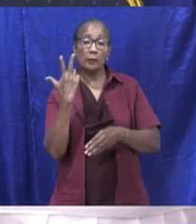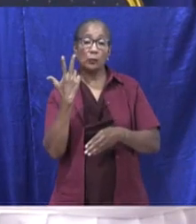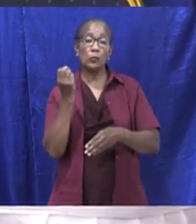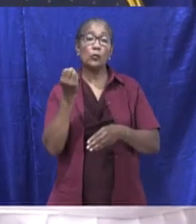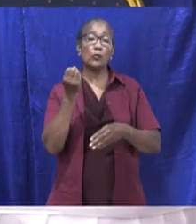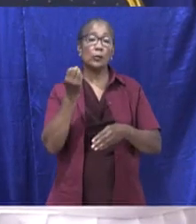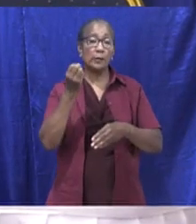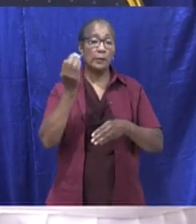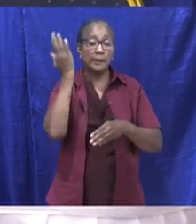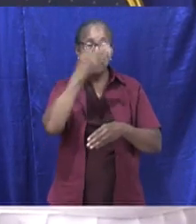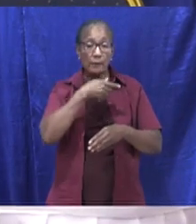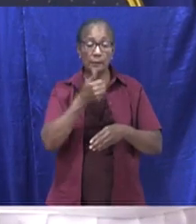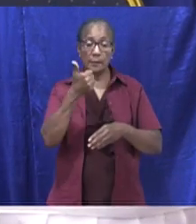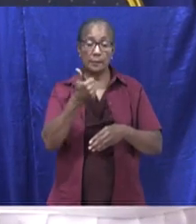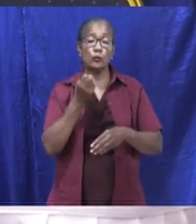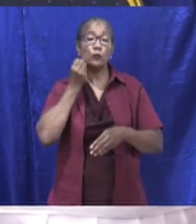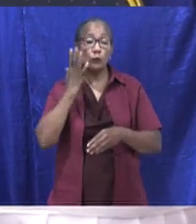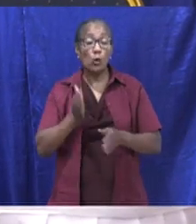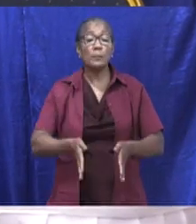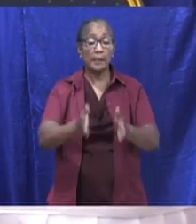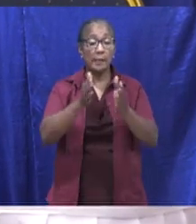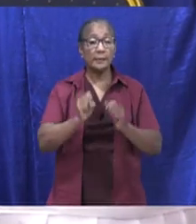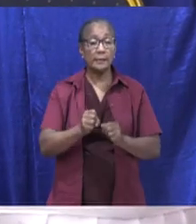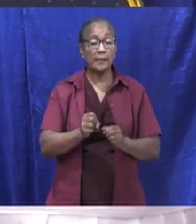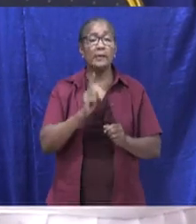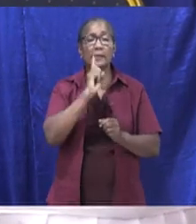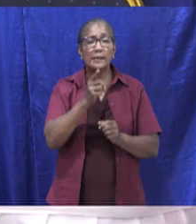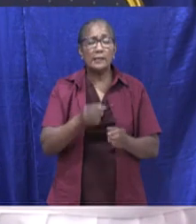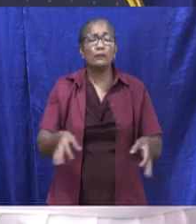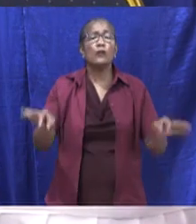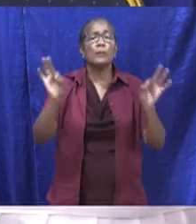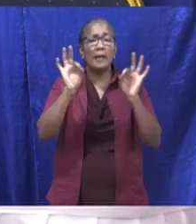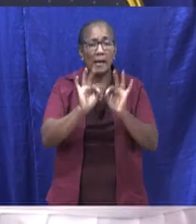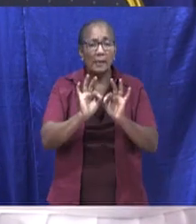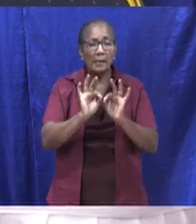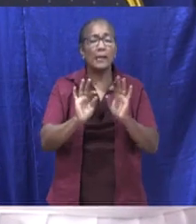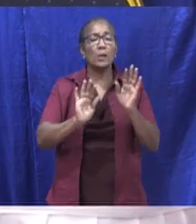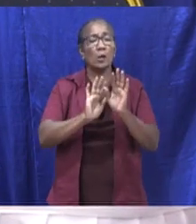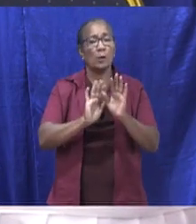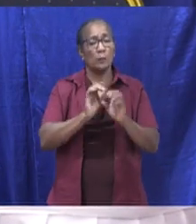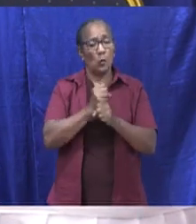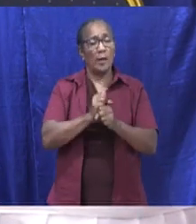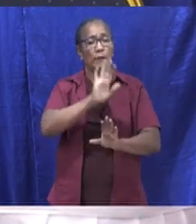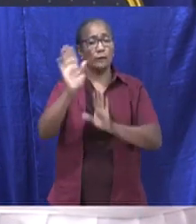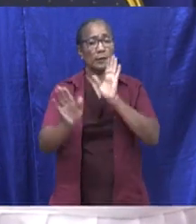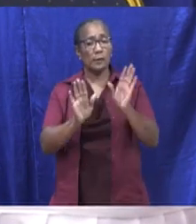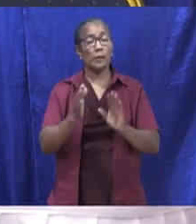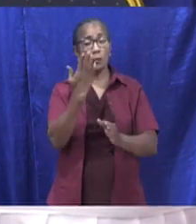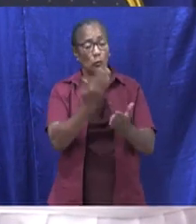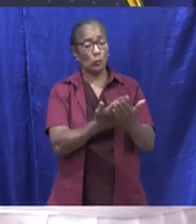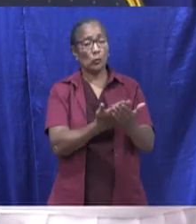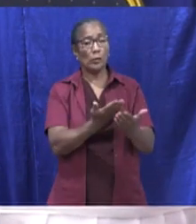's morgens op straat te zijn. Het is voor essentiële werkverkeer die dus goedgekeurd gaat